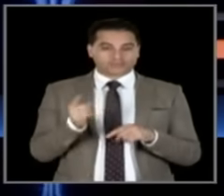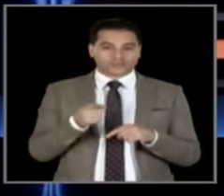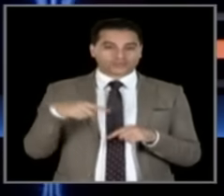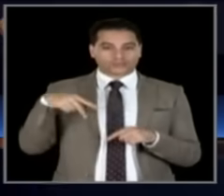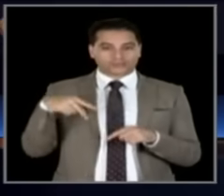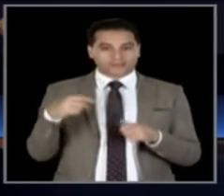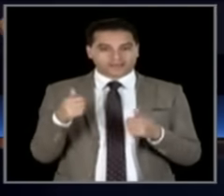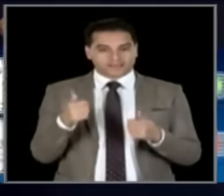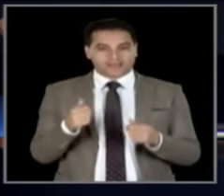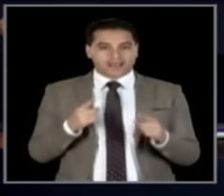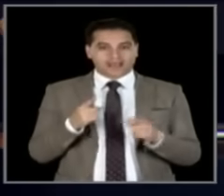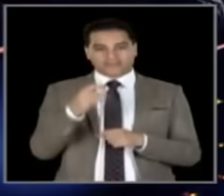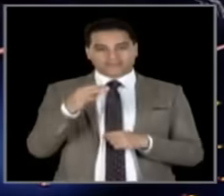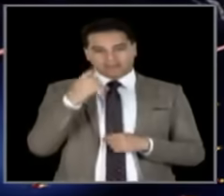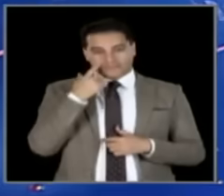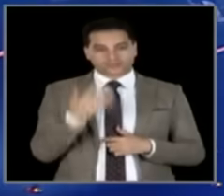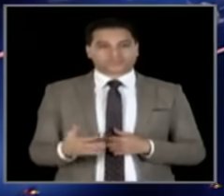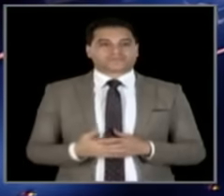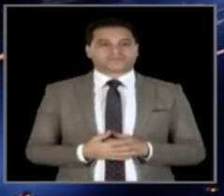التمانية. الهدف الذهبي،